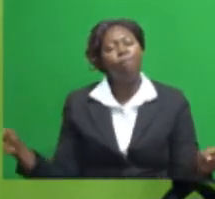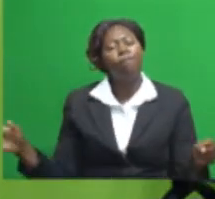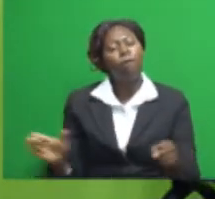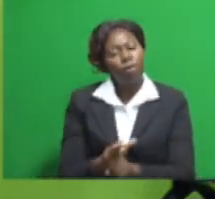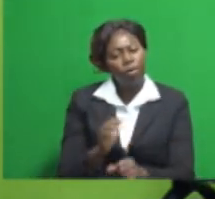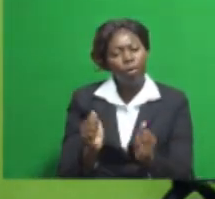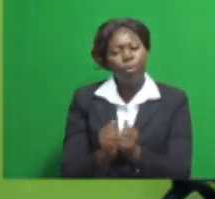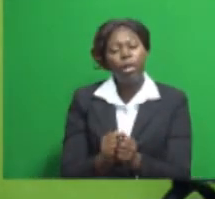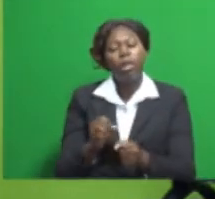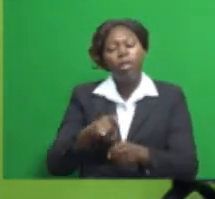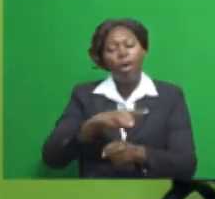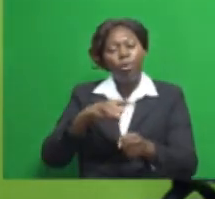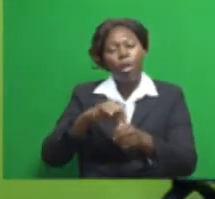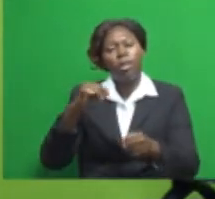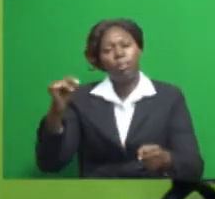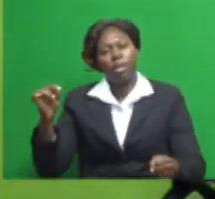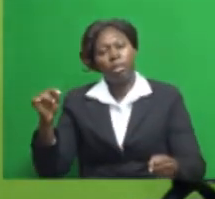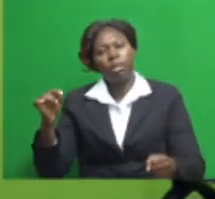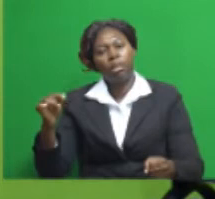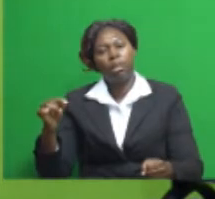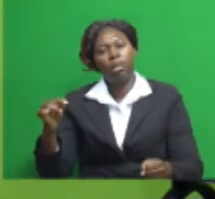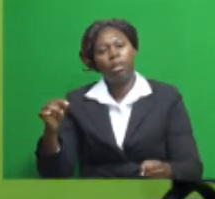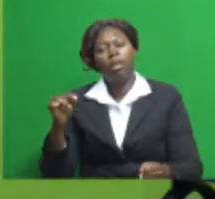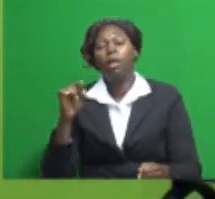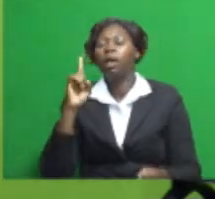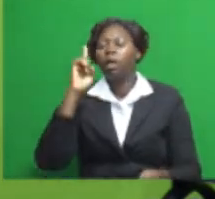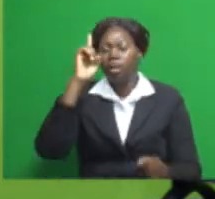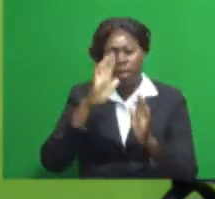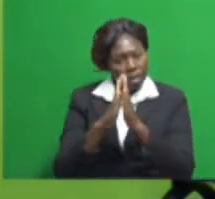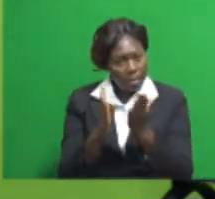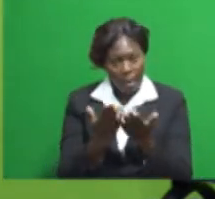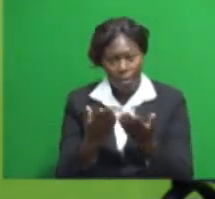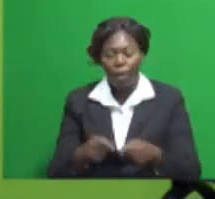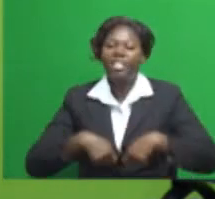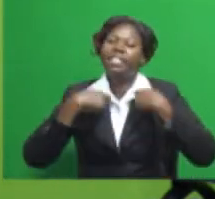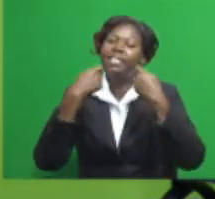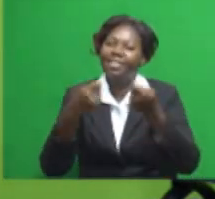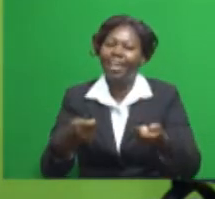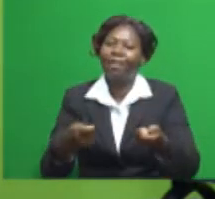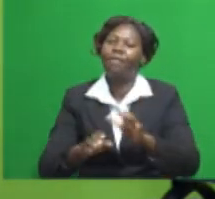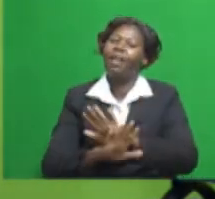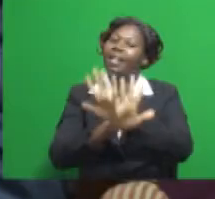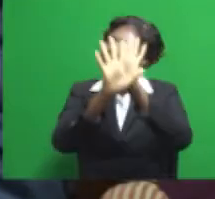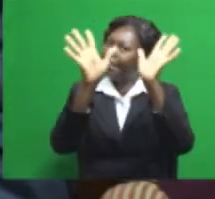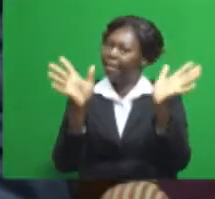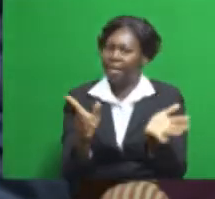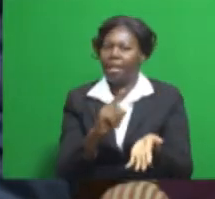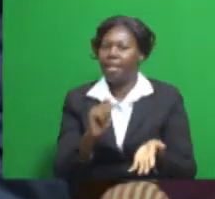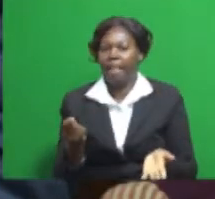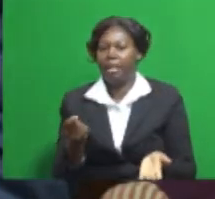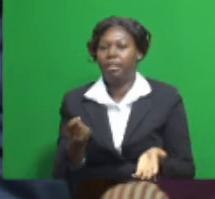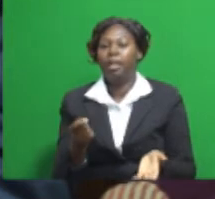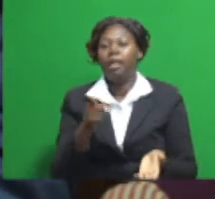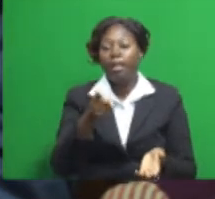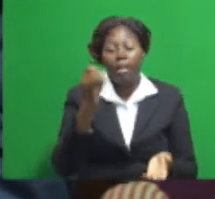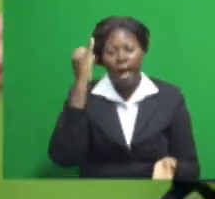Saka Bhaibheri rukuisa pachena pfungwa yaive na Shadrach, Meshach na Abednego kuti mwari kana achida still anogona kuti